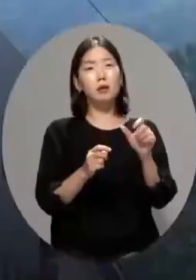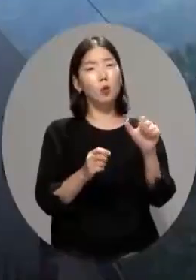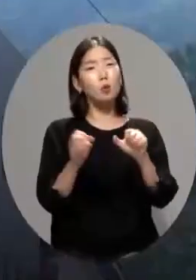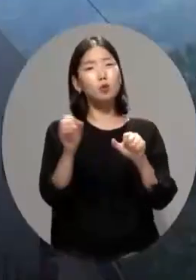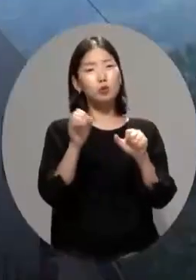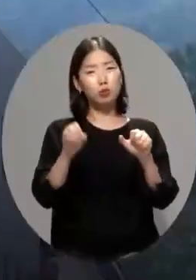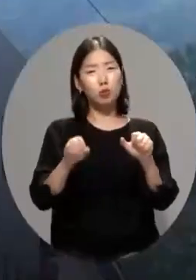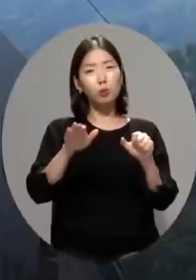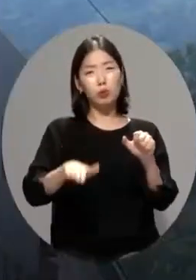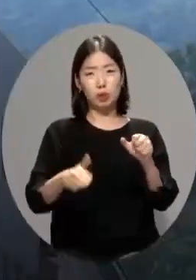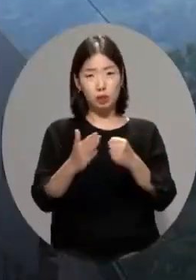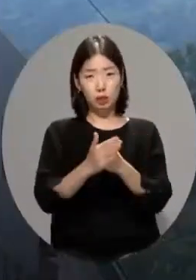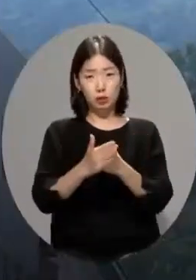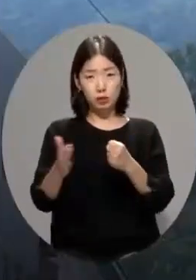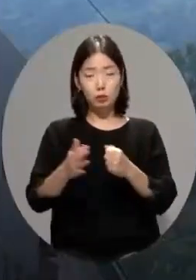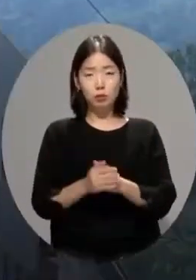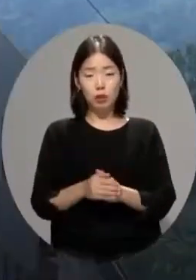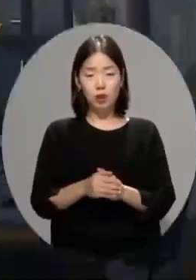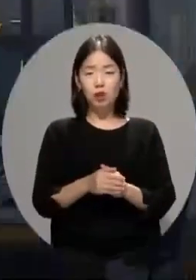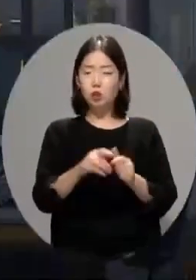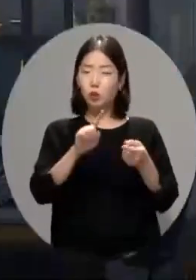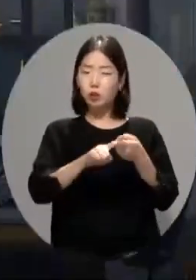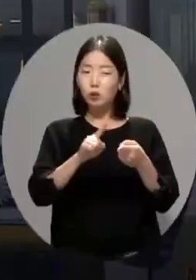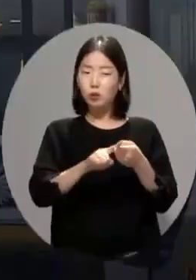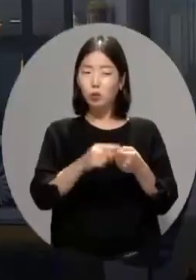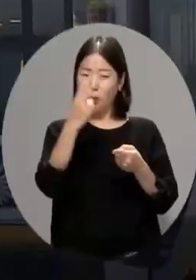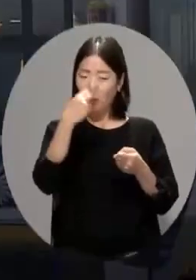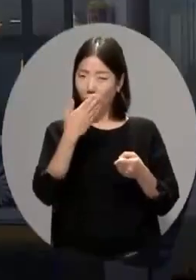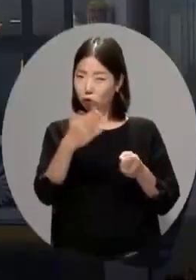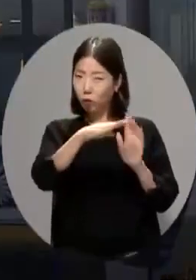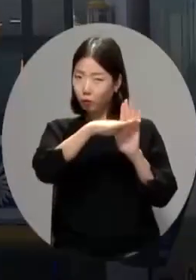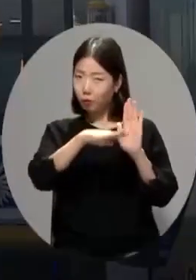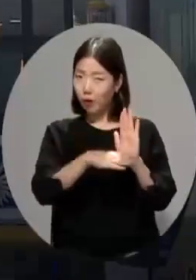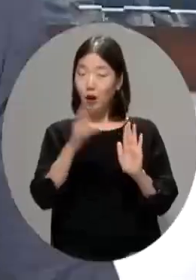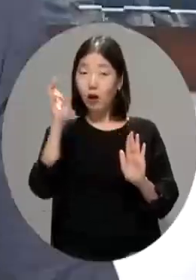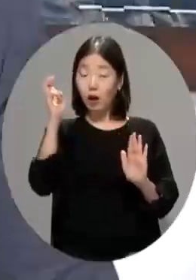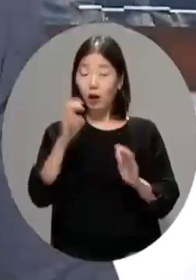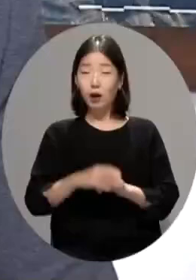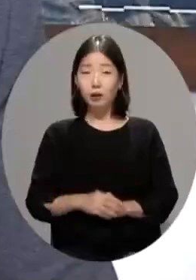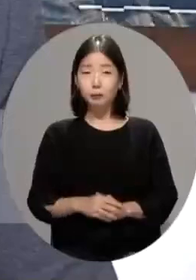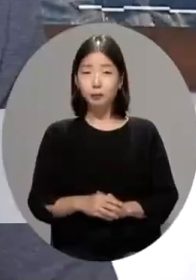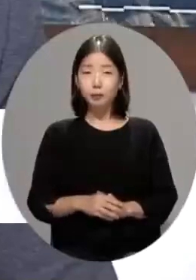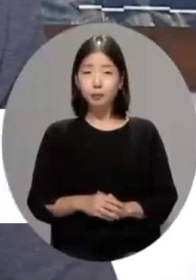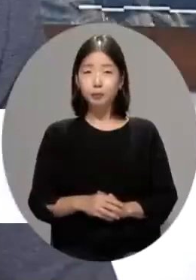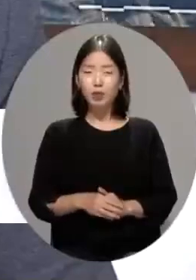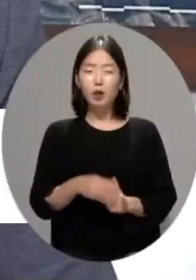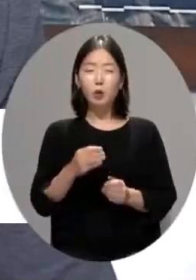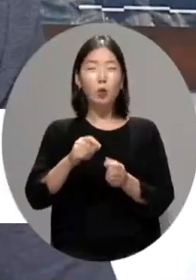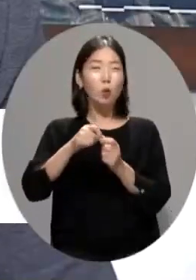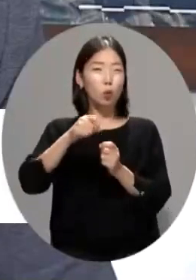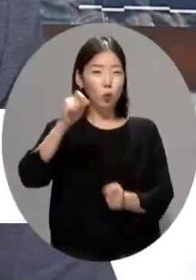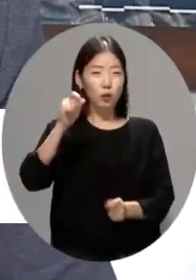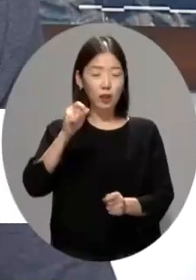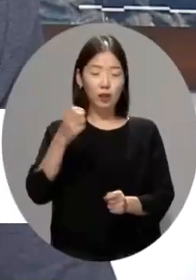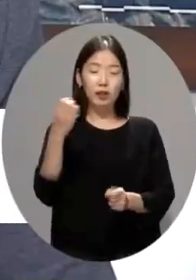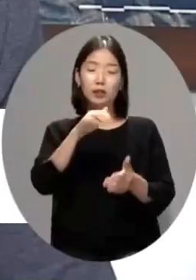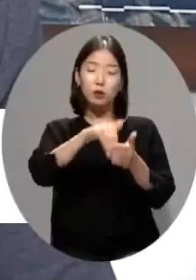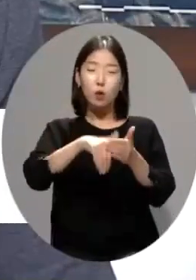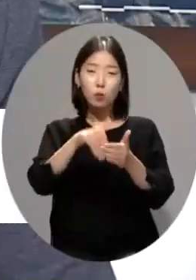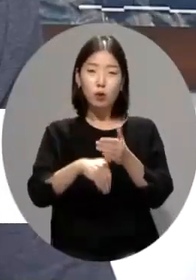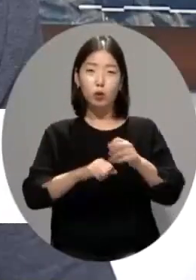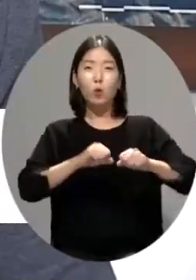않는 실정이어서 최대한 완화될 전망입니다. 용적률을 완화할 경우 노후 건축물에 대한 재개발,